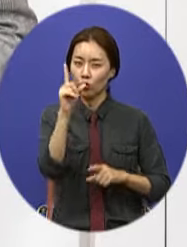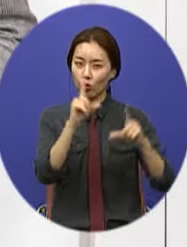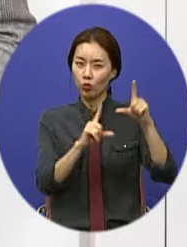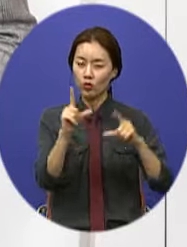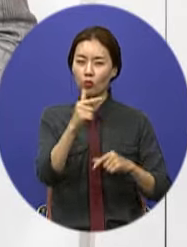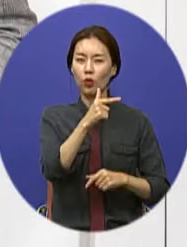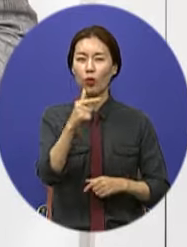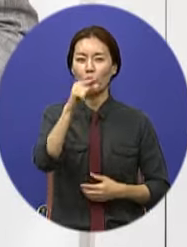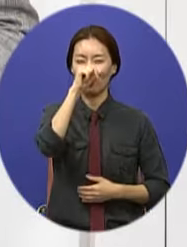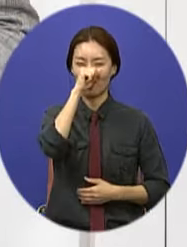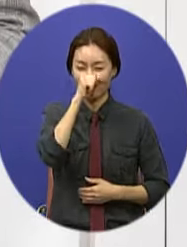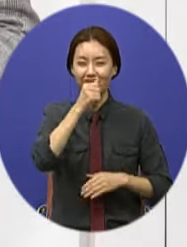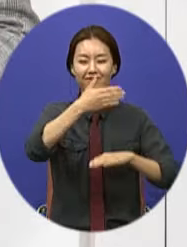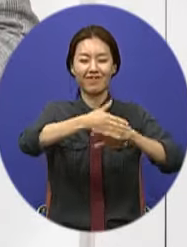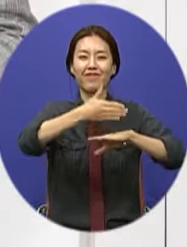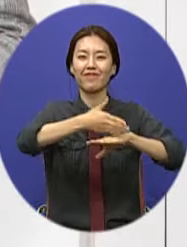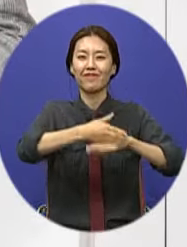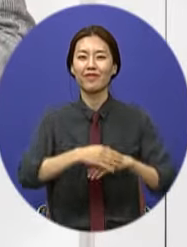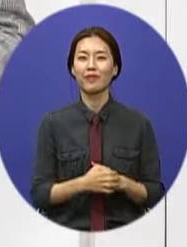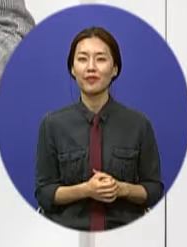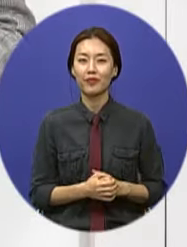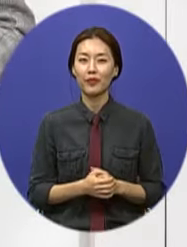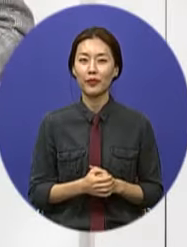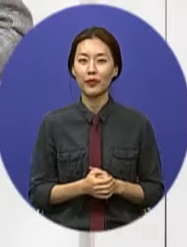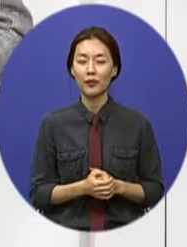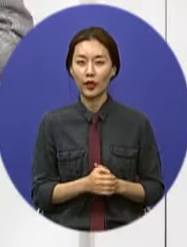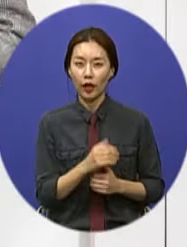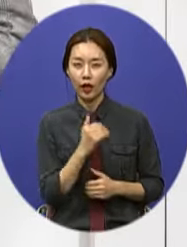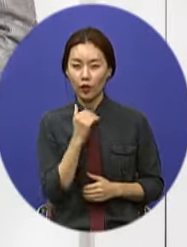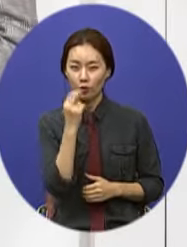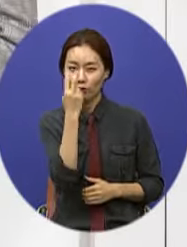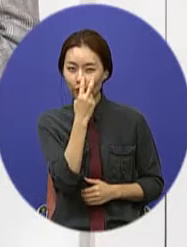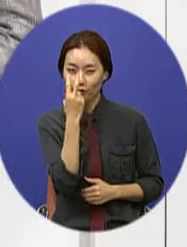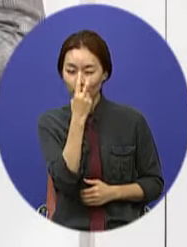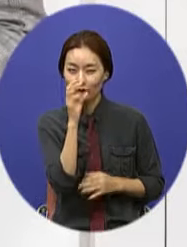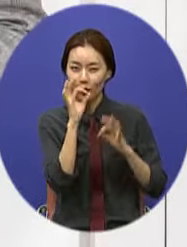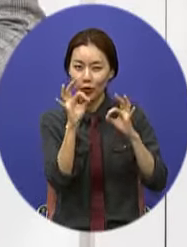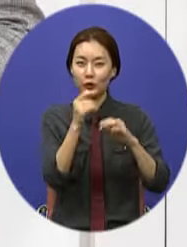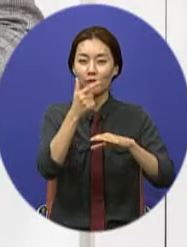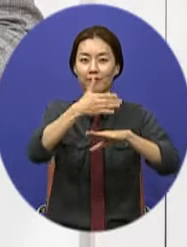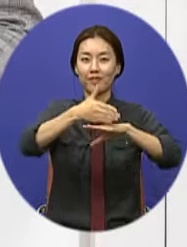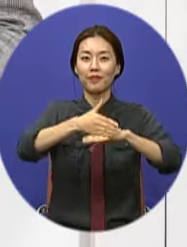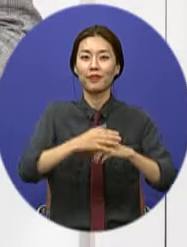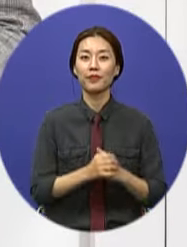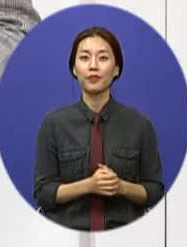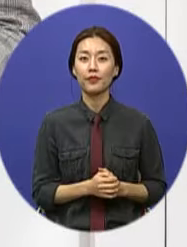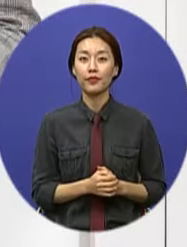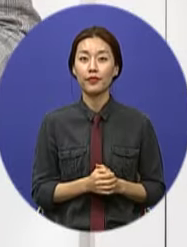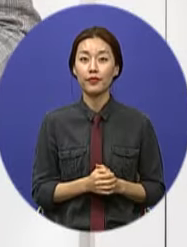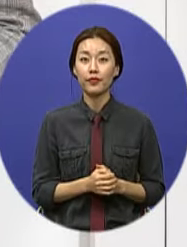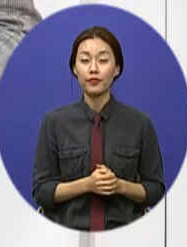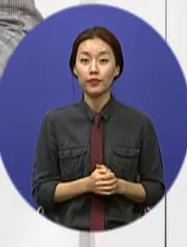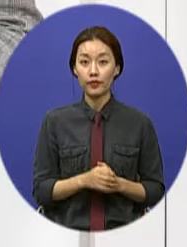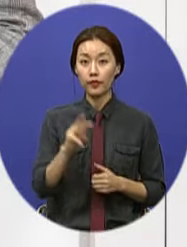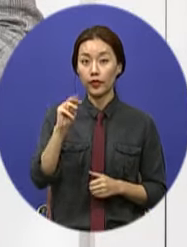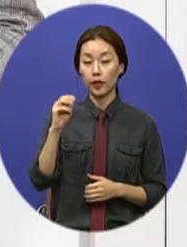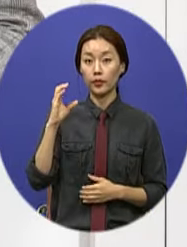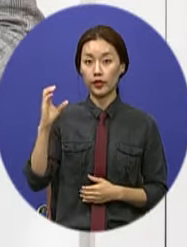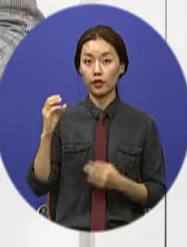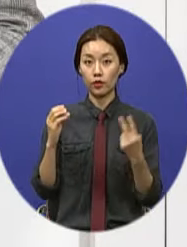아유, 감사합니다. 고맙습니다. 예. 유심히 봐주시고 예, 감사합니다. 뭐, 그 이 MC들이